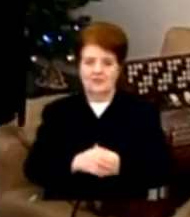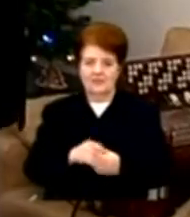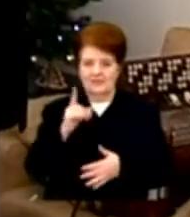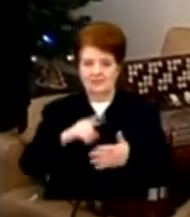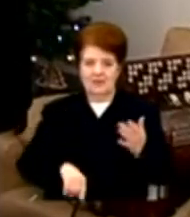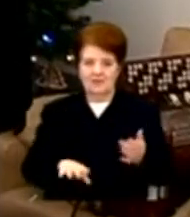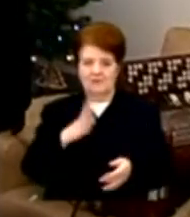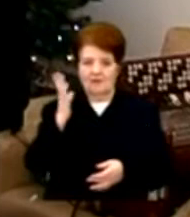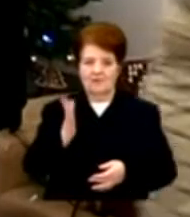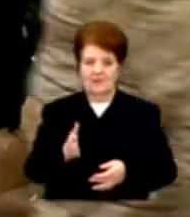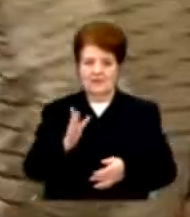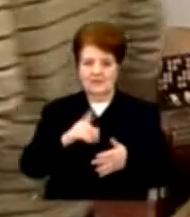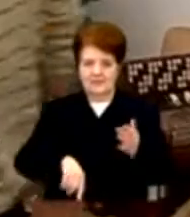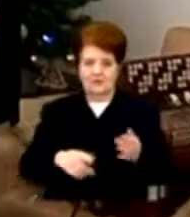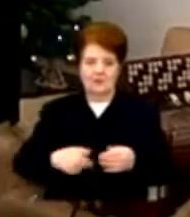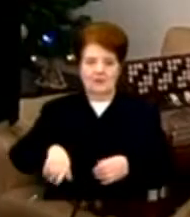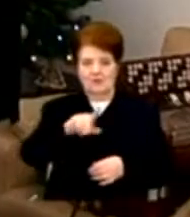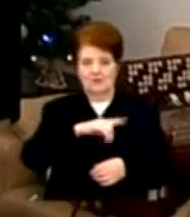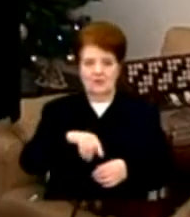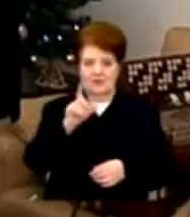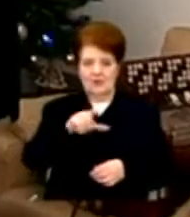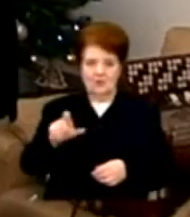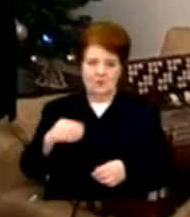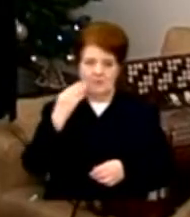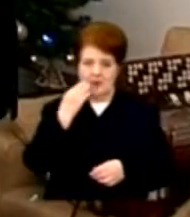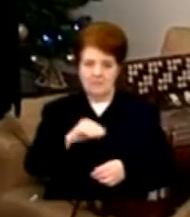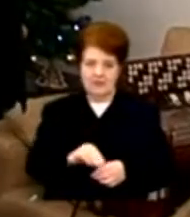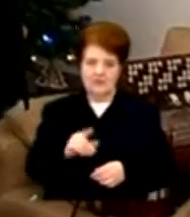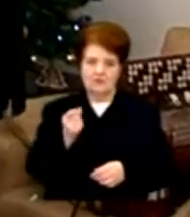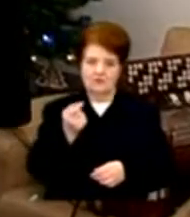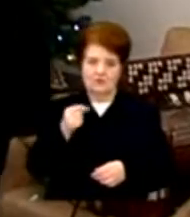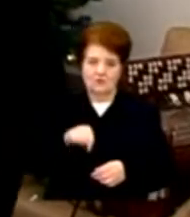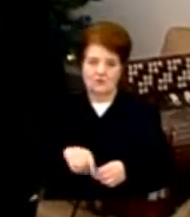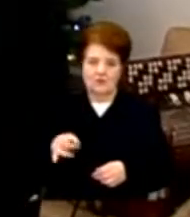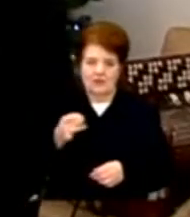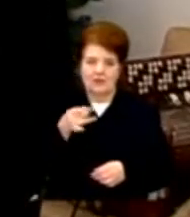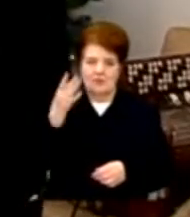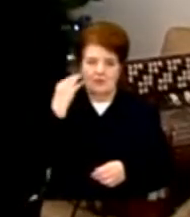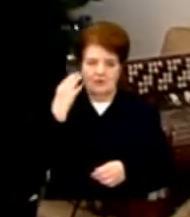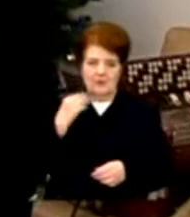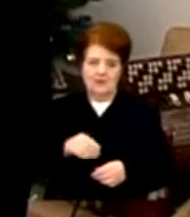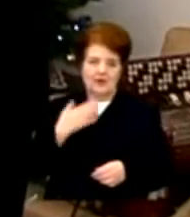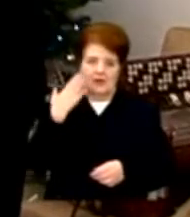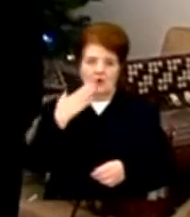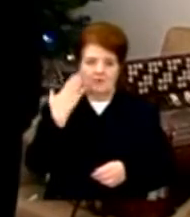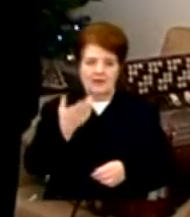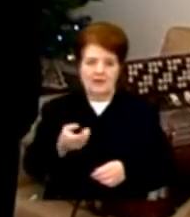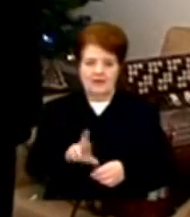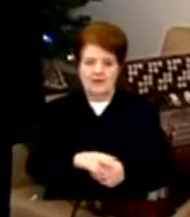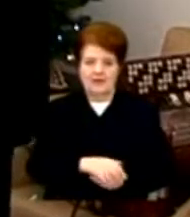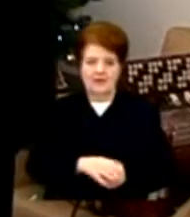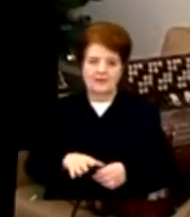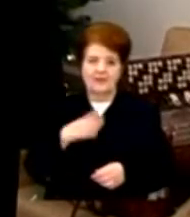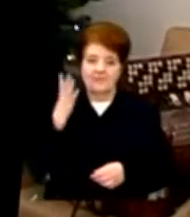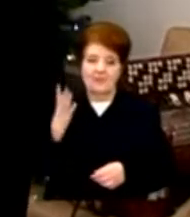că va fi sigur pentru toată lumea mai bine, cel puțin aici în Republica Moldova, în România,